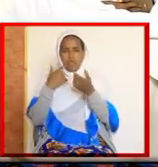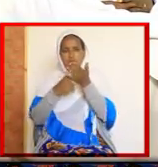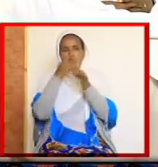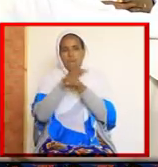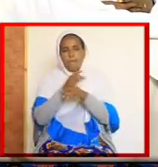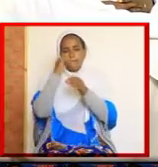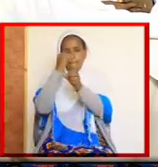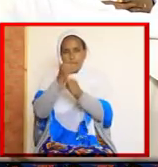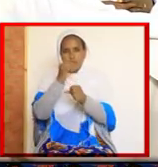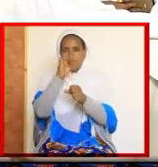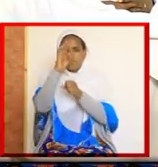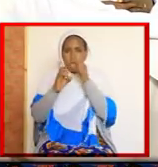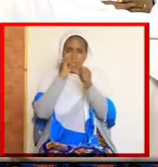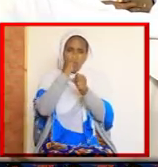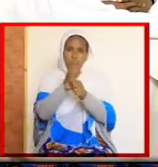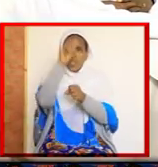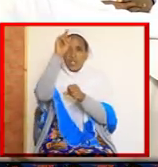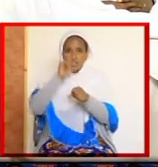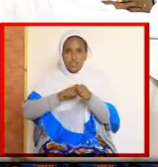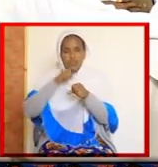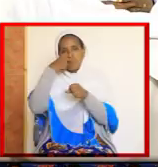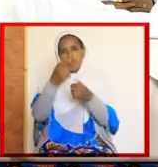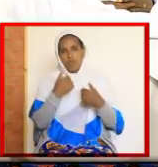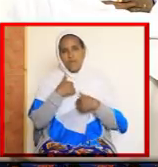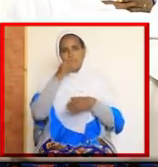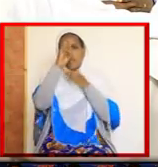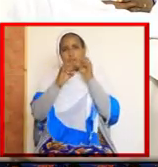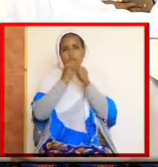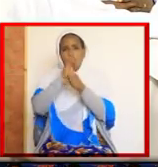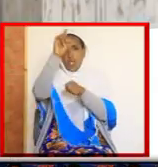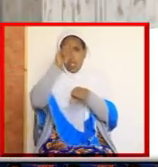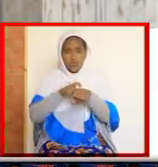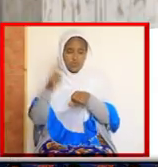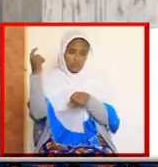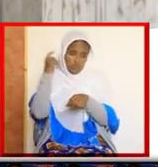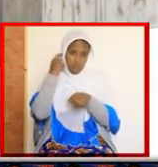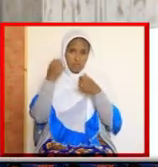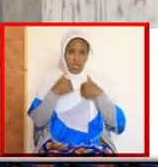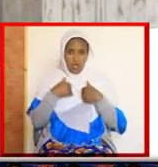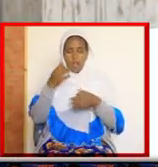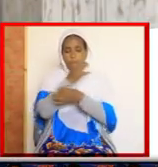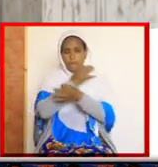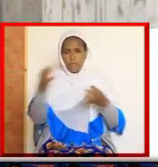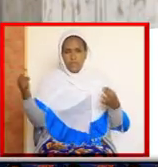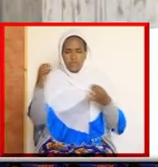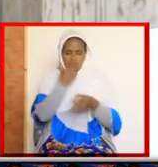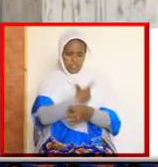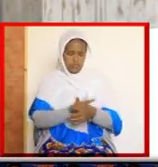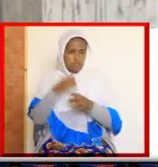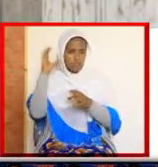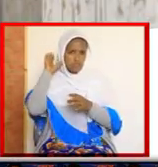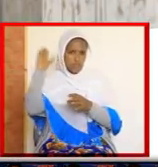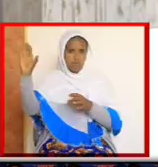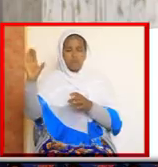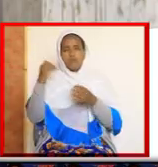የየራሱ የእሁዱ ለመኮን የሚባል ደግሞ አለ። በሰባት ዓመት የሚመጣ ያ በሰባት ዓመት የሚመጣውም አንድ ጊዜ ከሰሙት